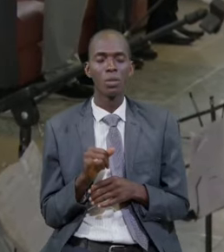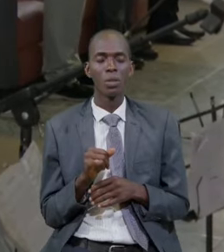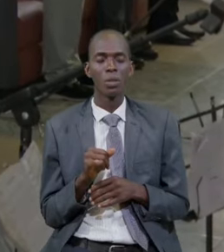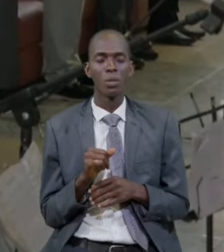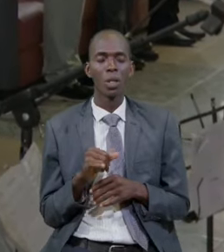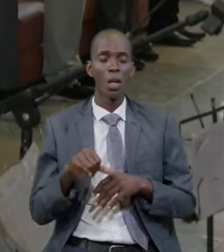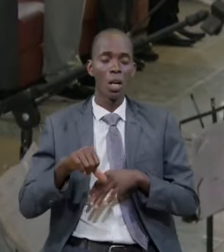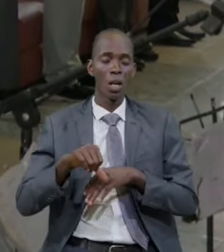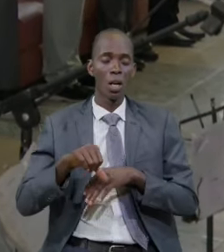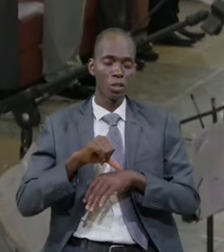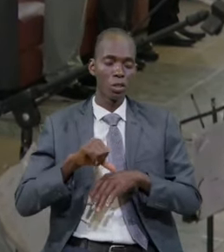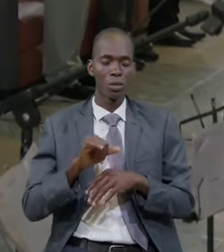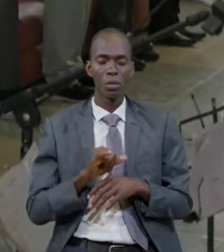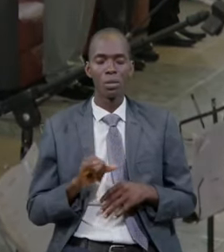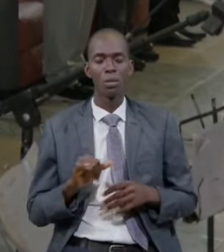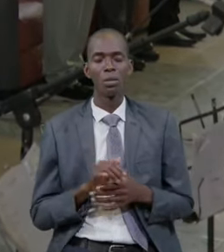L'onction.